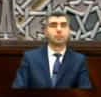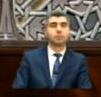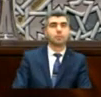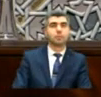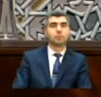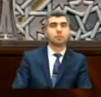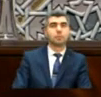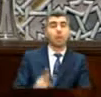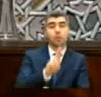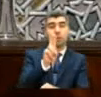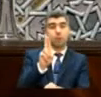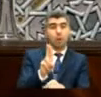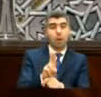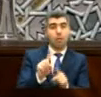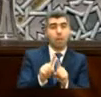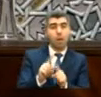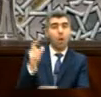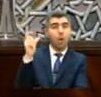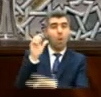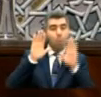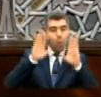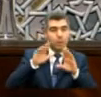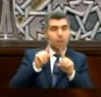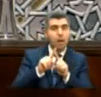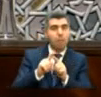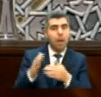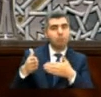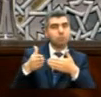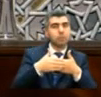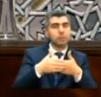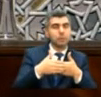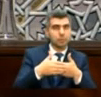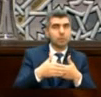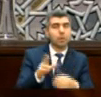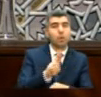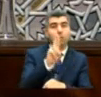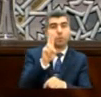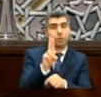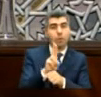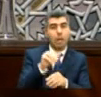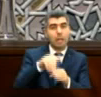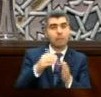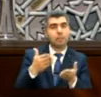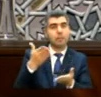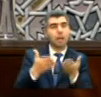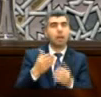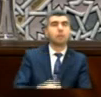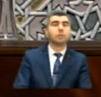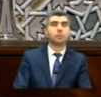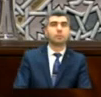إذن سؤال عن المساجد المغلقة للسيدات والسادة النواب المحترمين من فريق الاستقلال الوحدة